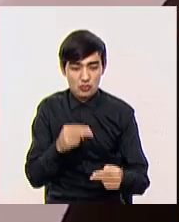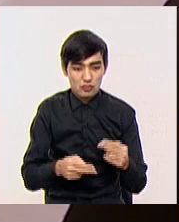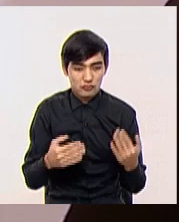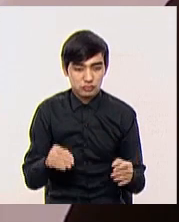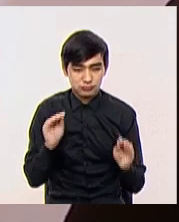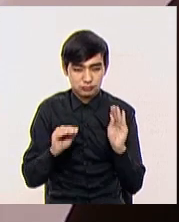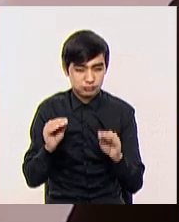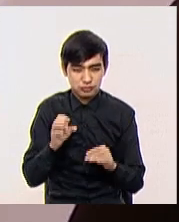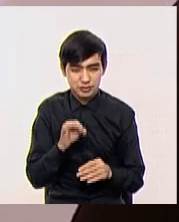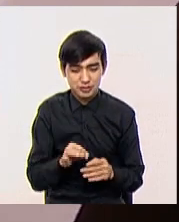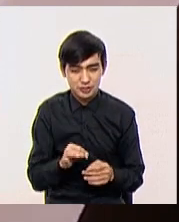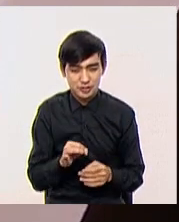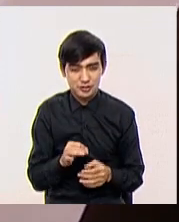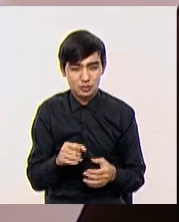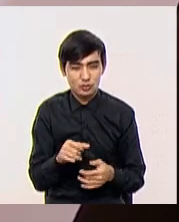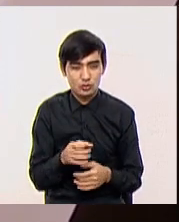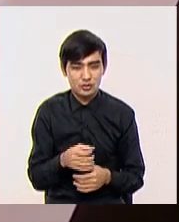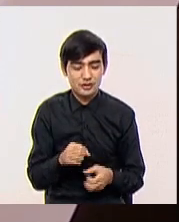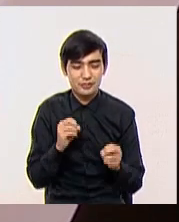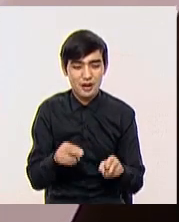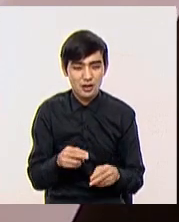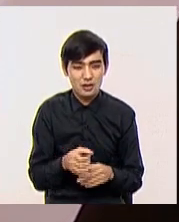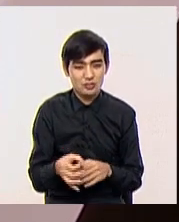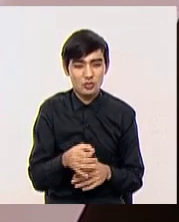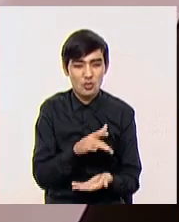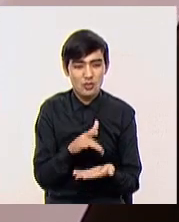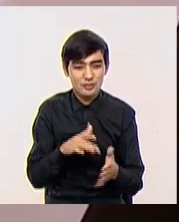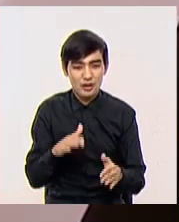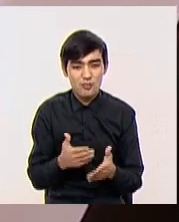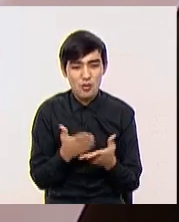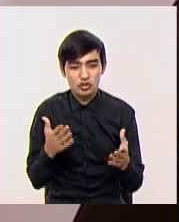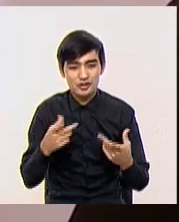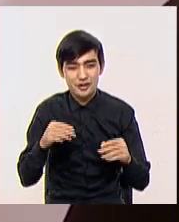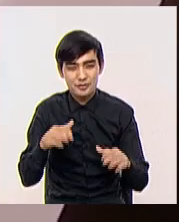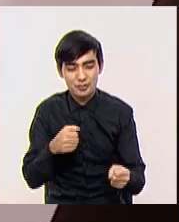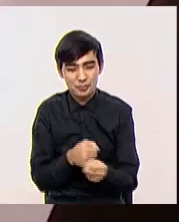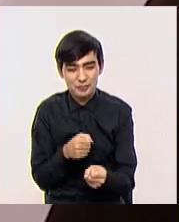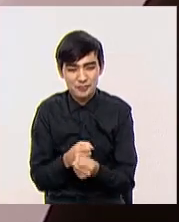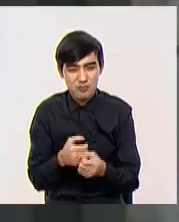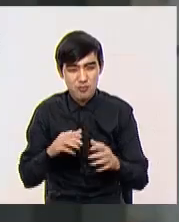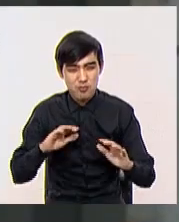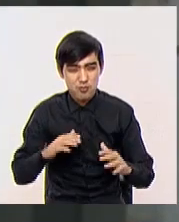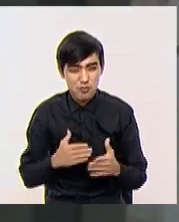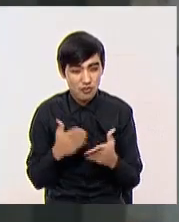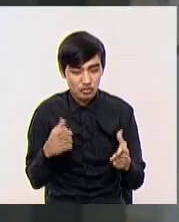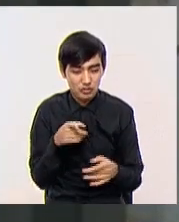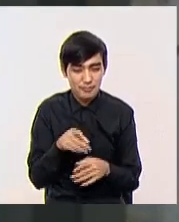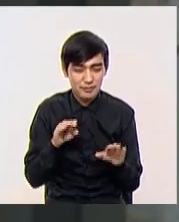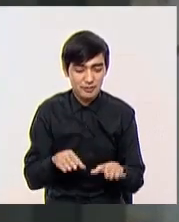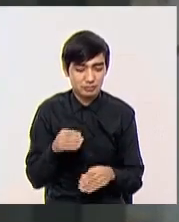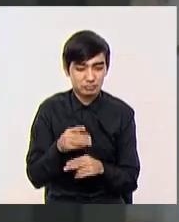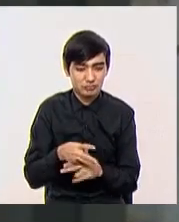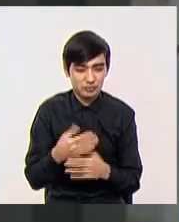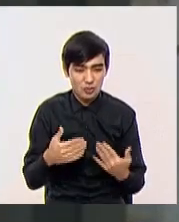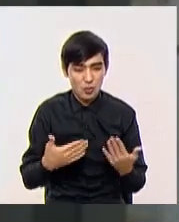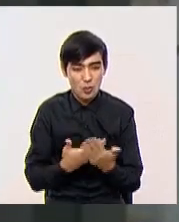на наиболее аварийных участках города и там, где больше всего совершается дорожно-транспортное происшествие.